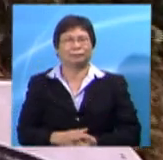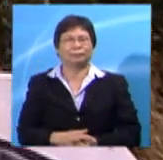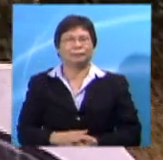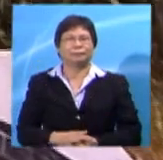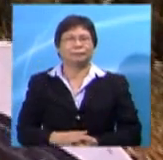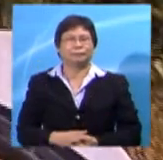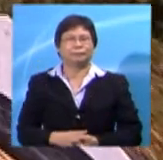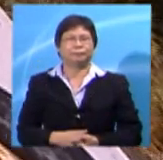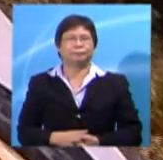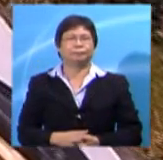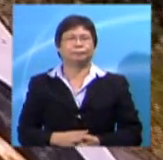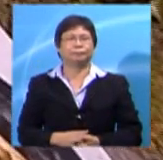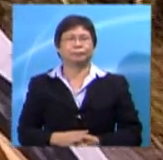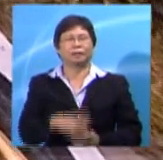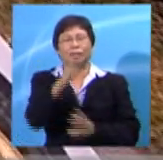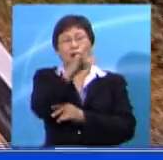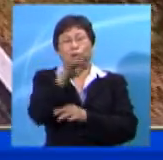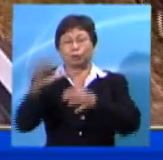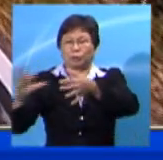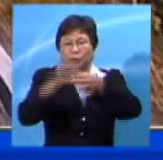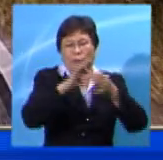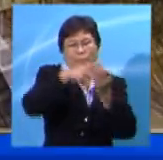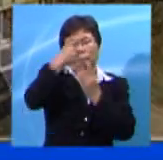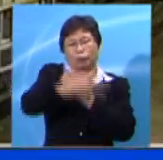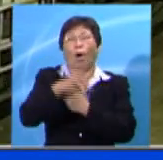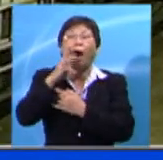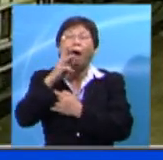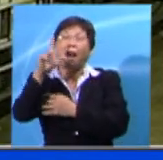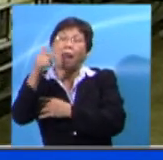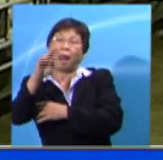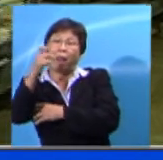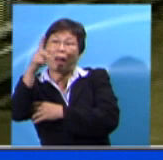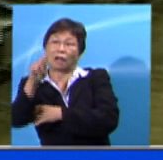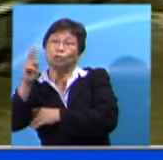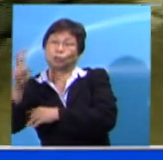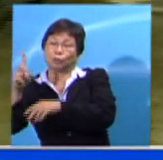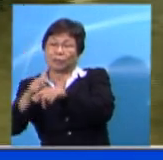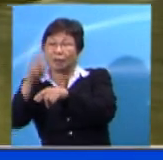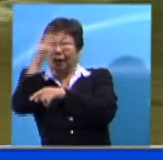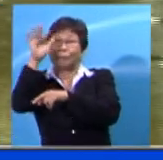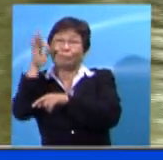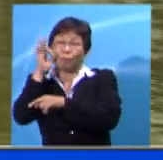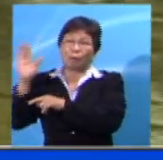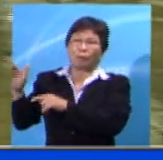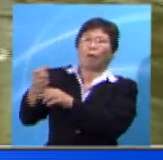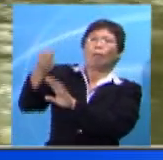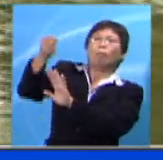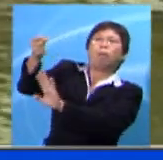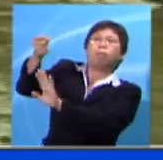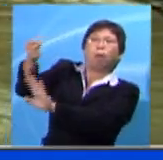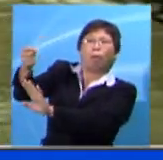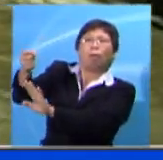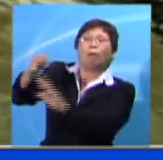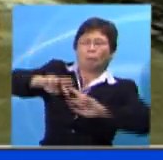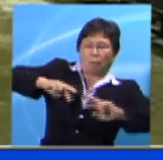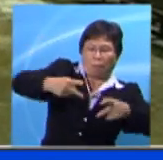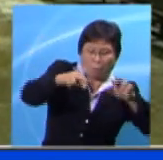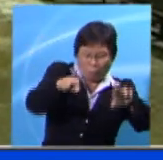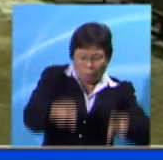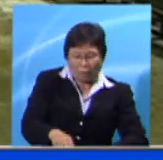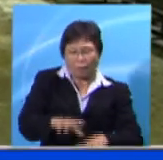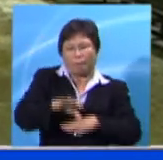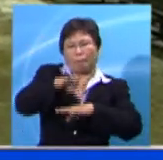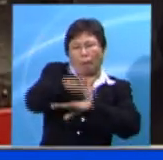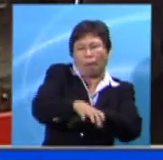terabai ketika isu kerjasama projek Air langat 2 dengan kerajaan persekutuan yang masih tertangguh yang mengakibatkan rakyat